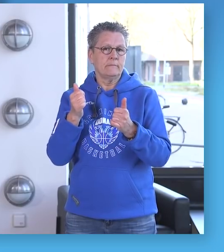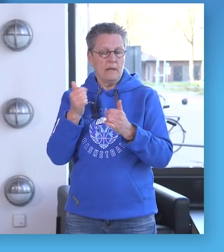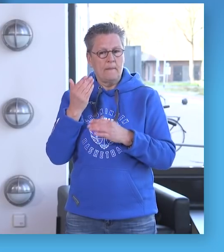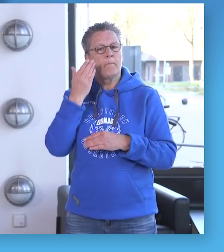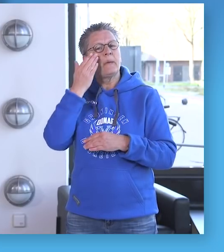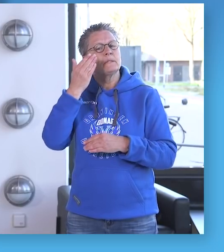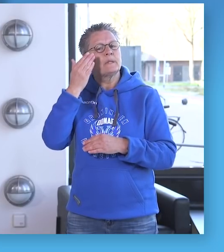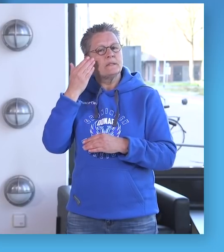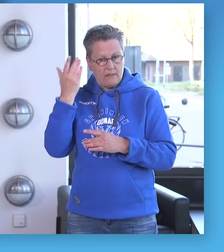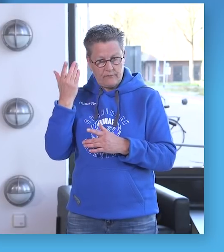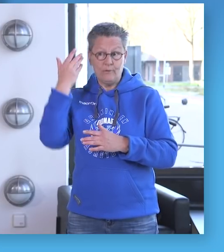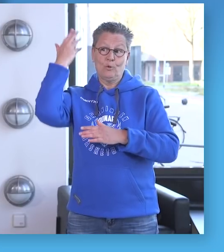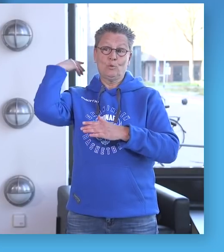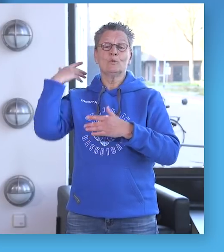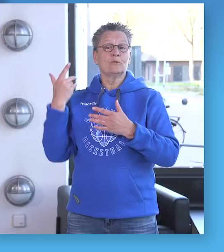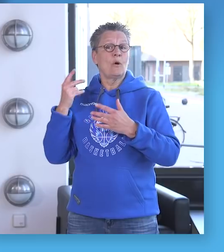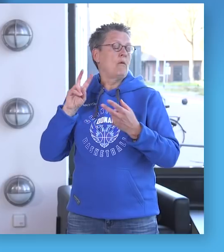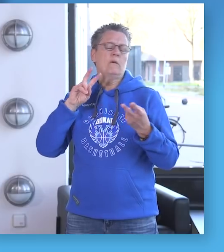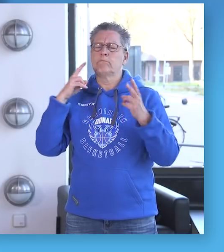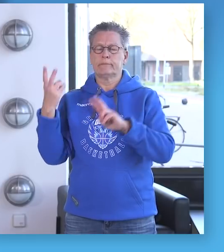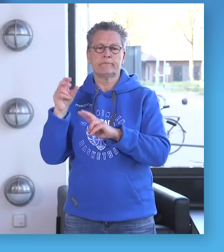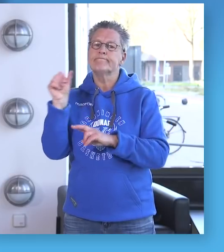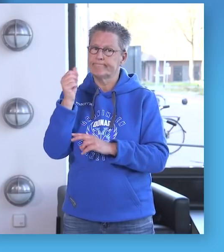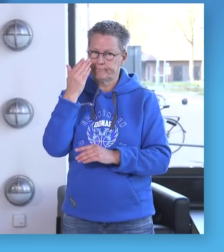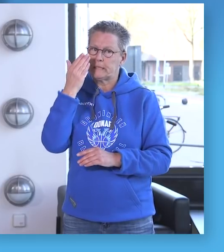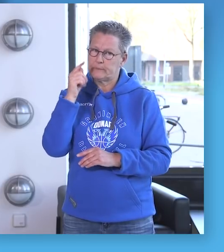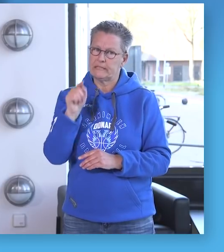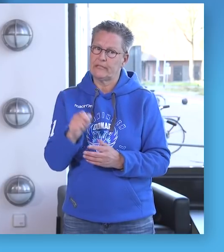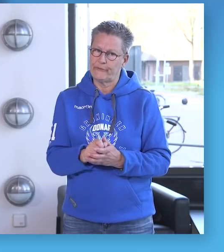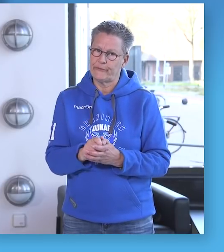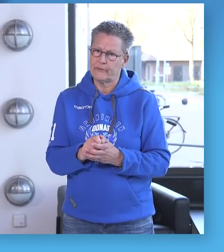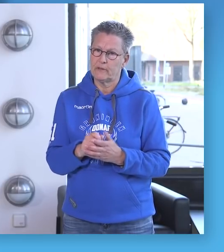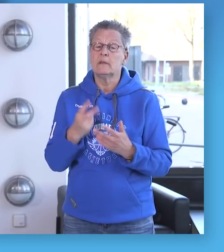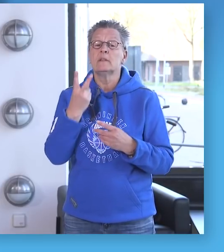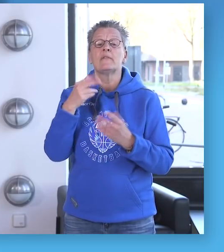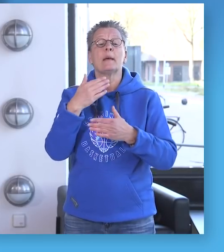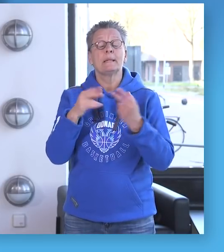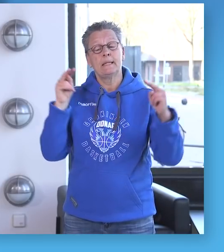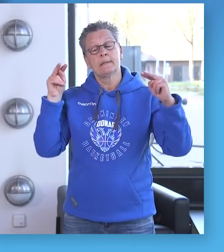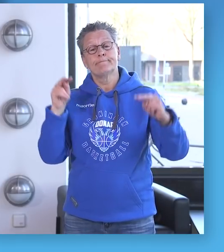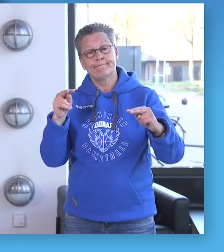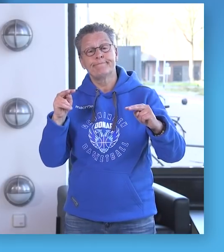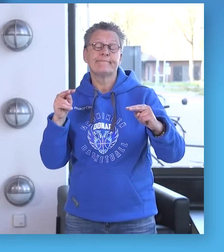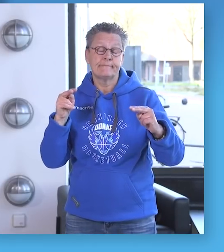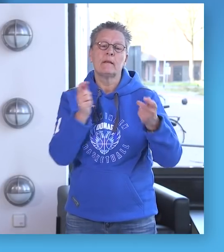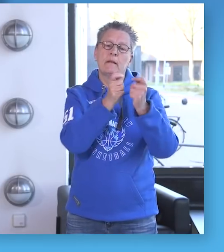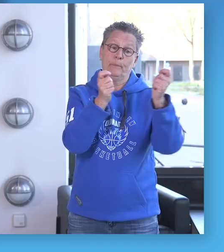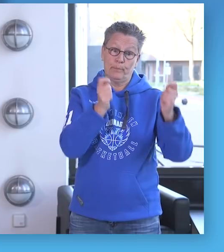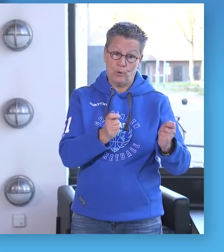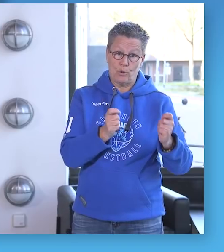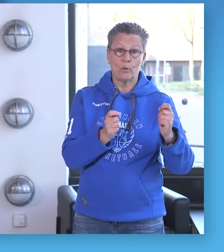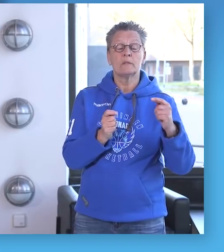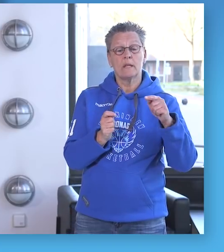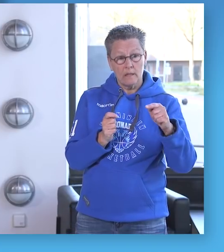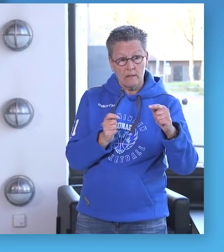waar we in zaten. We kunnen eigenlijk op twee manieren naar kijken van, ik denk inderdaad dat zeg maar qua begroting